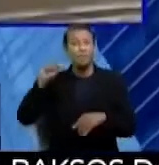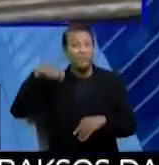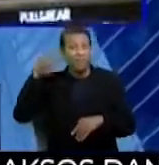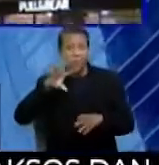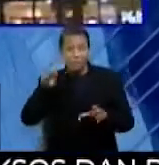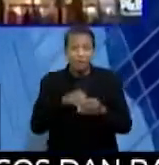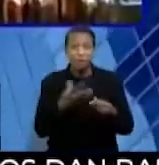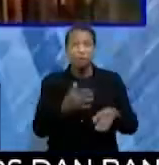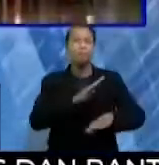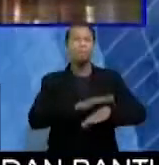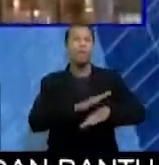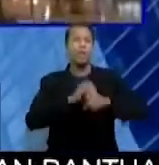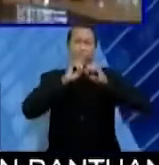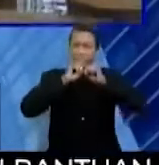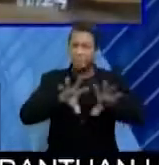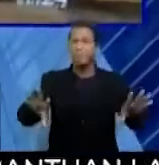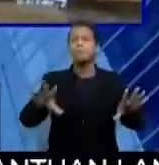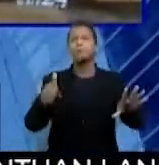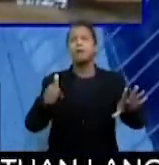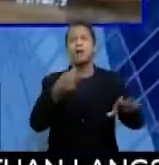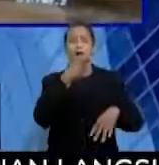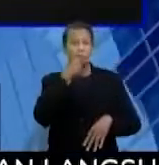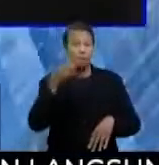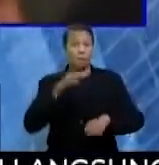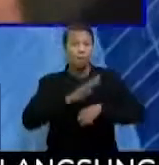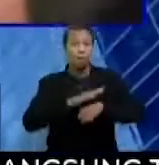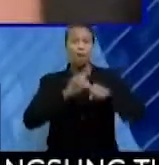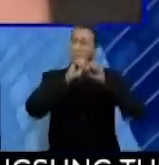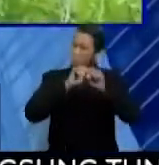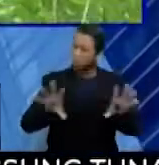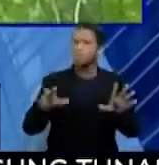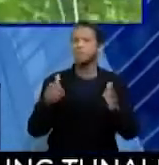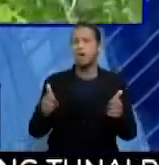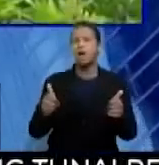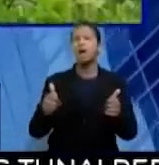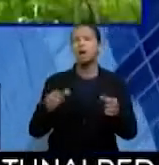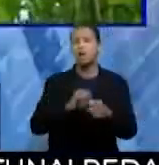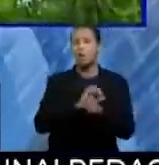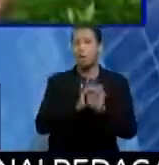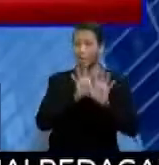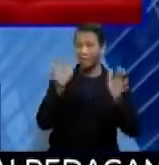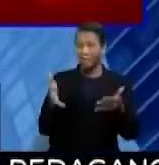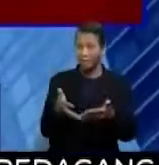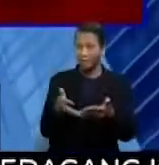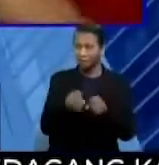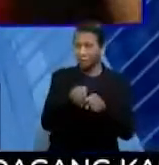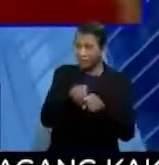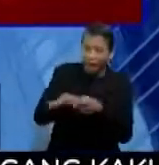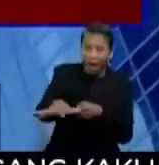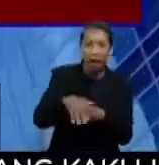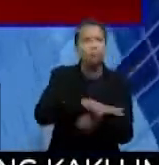promosi Indonesia. Namun seperti yang kita ketahui, pandemi memang menghantam seluruh sektor, banyak sektor termasuk perfilman